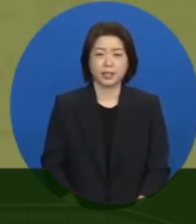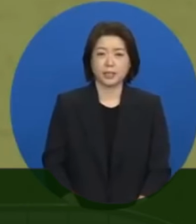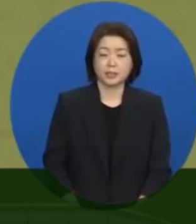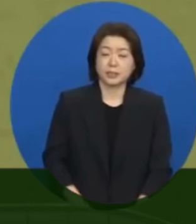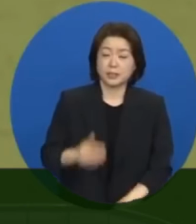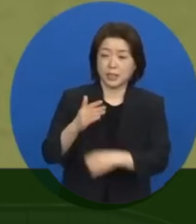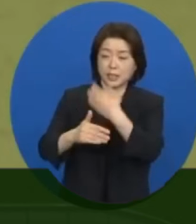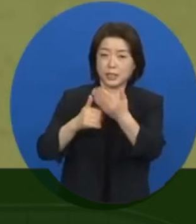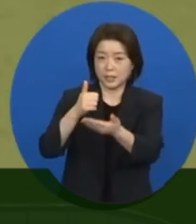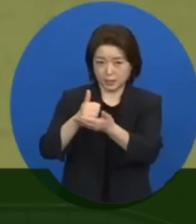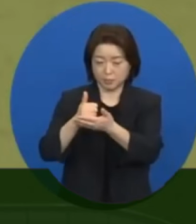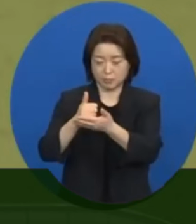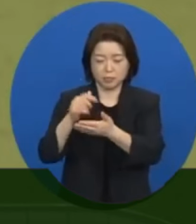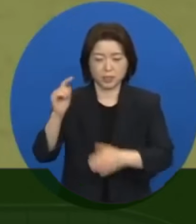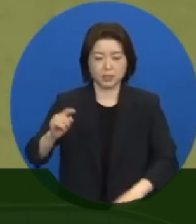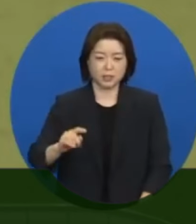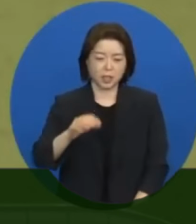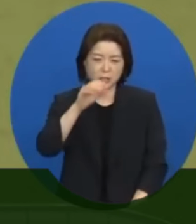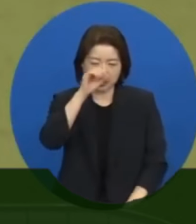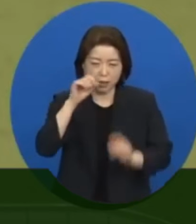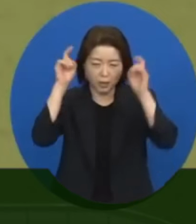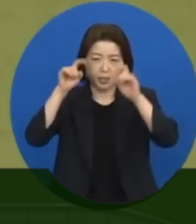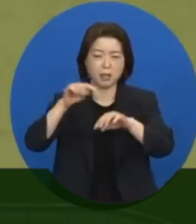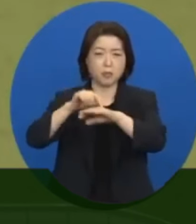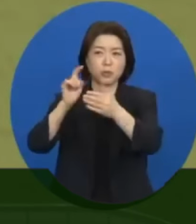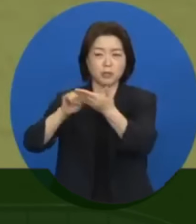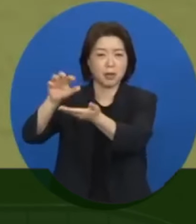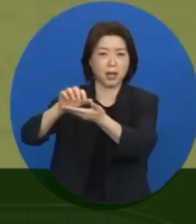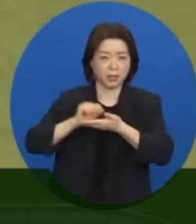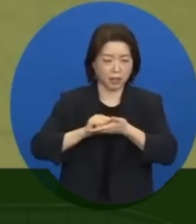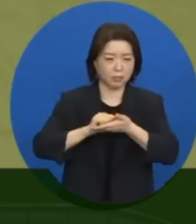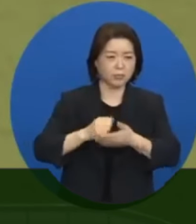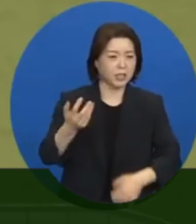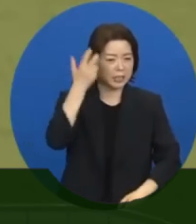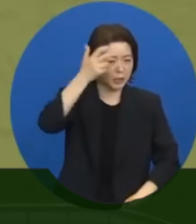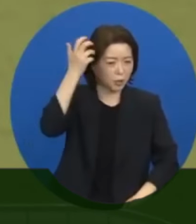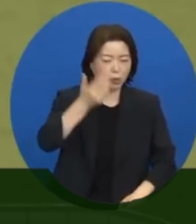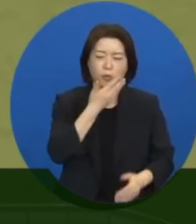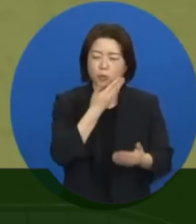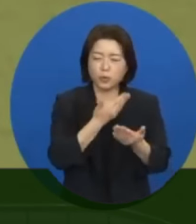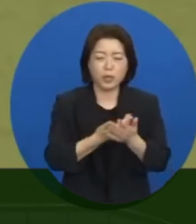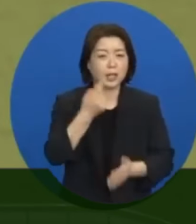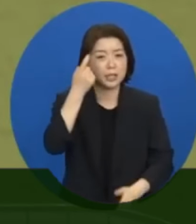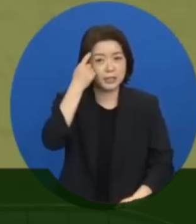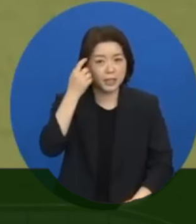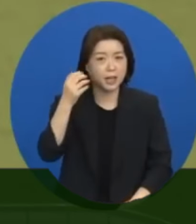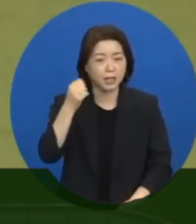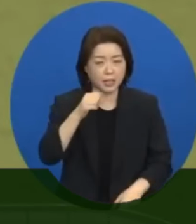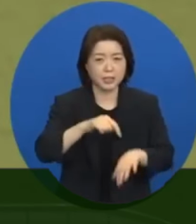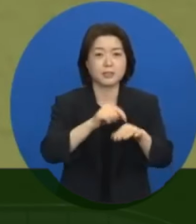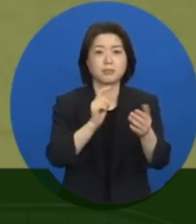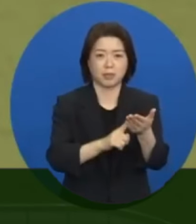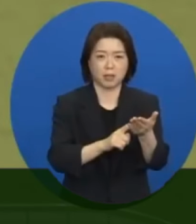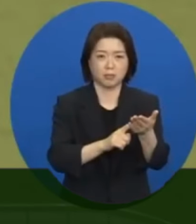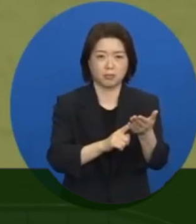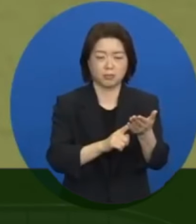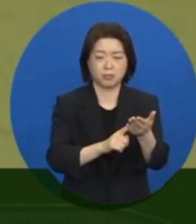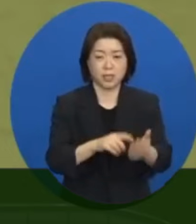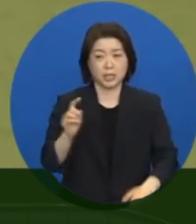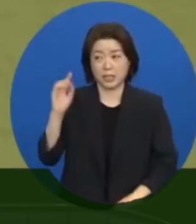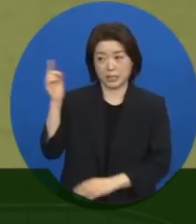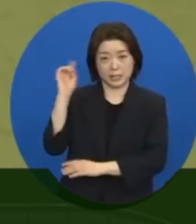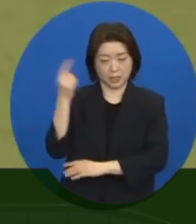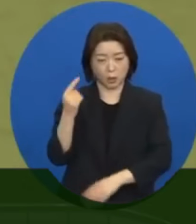자였기 때문에 그래 영혼을 사랑하는 마음 귀히 여기는 마음 아지 우리 계속 살펴볼 거예요 다윗이 어떻게 그 영혼을 지키기